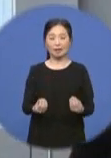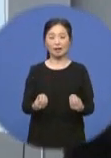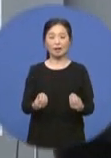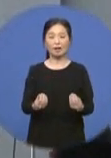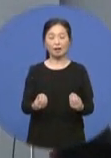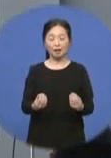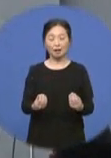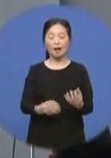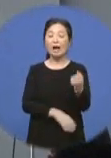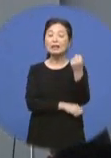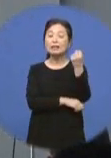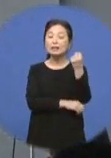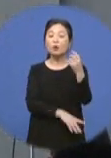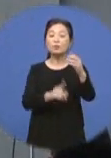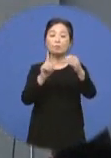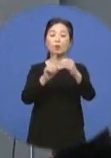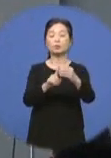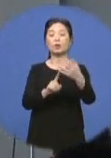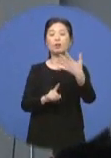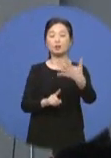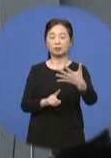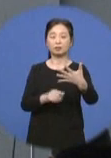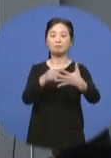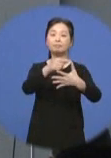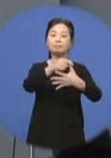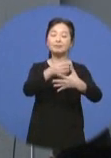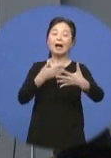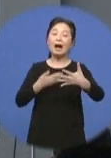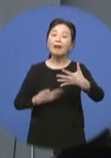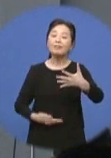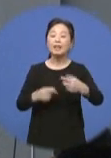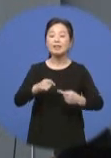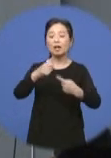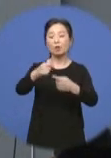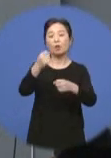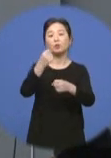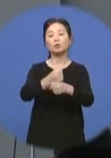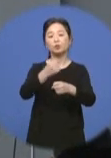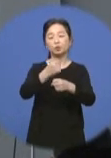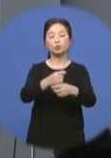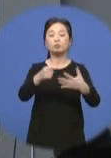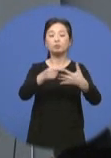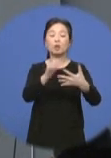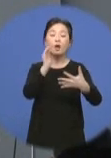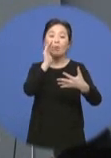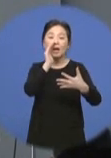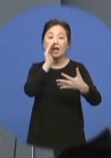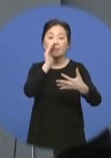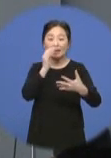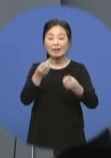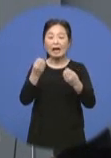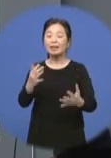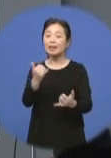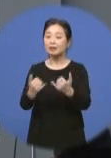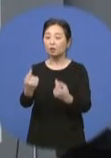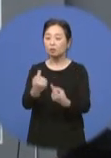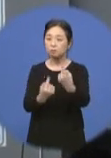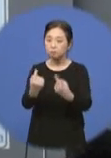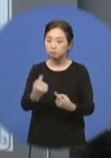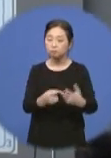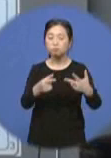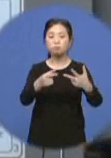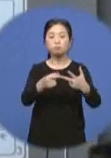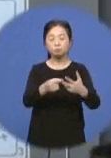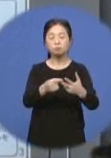基本目標がございまして、安定した雇用を創出する、和歌山県への新しい人の流れを創造する少子化を食い止